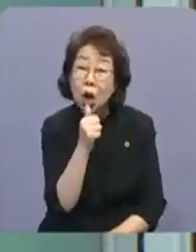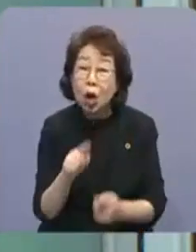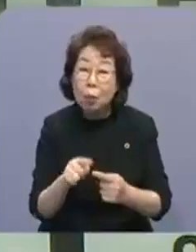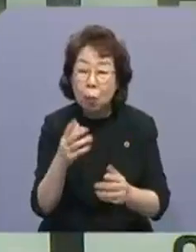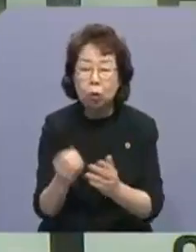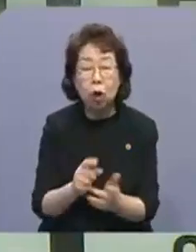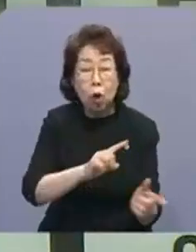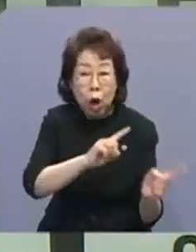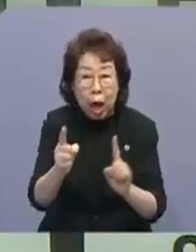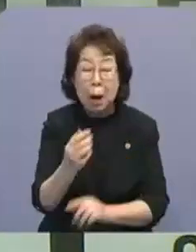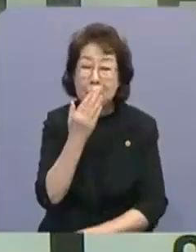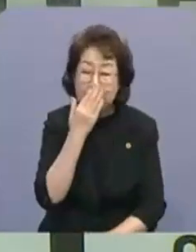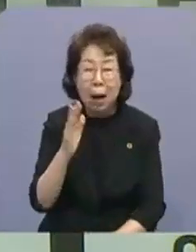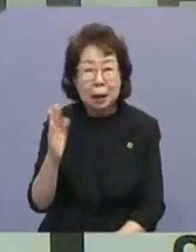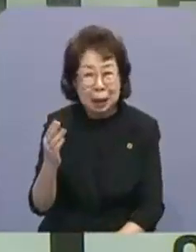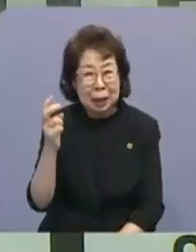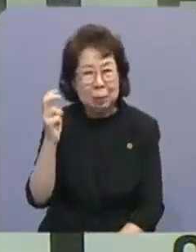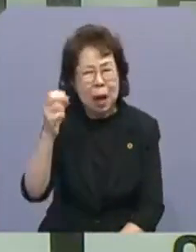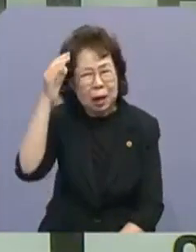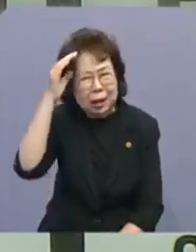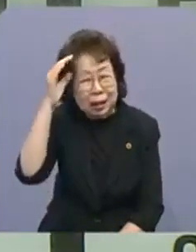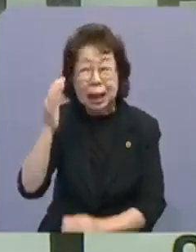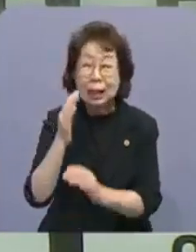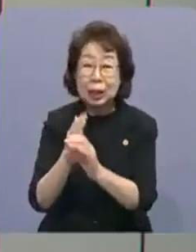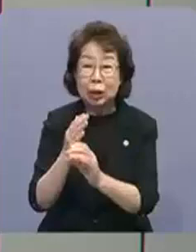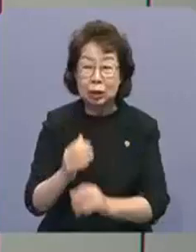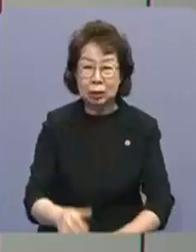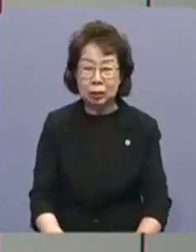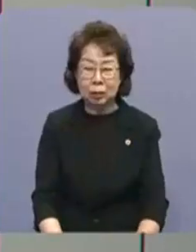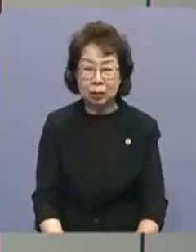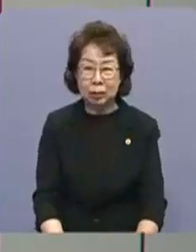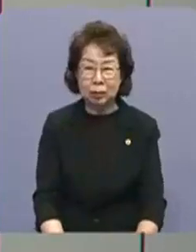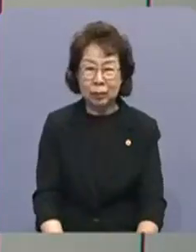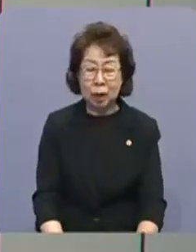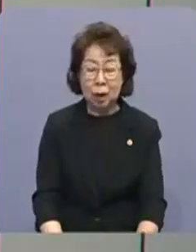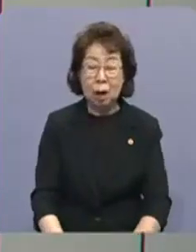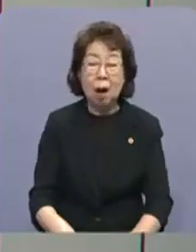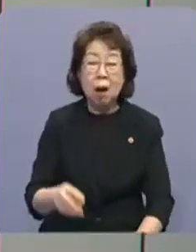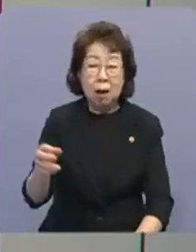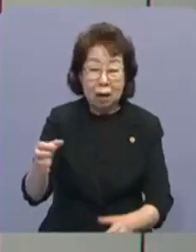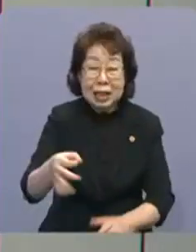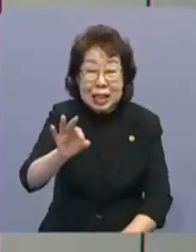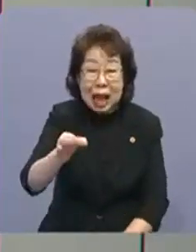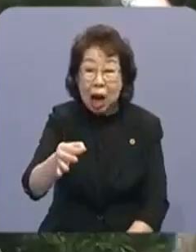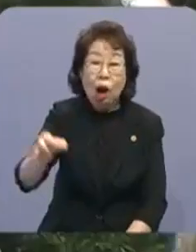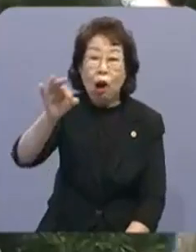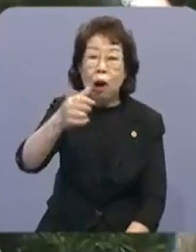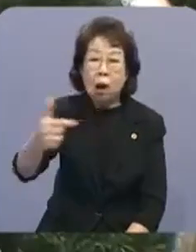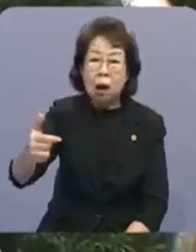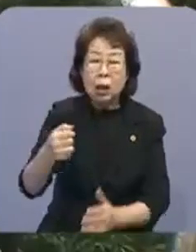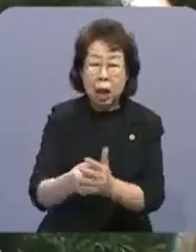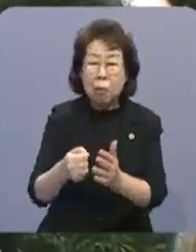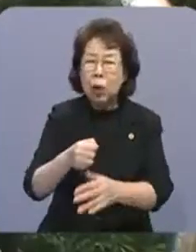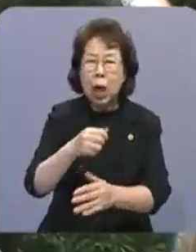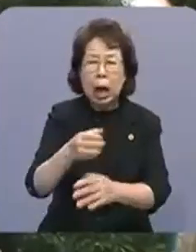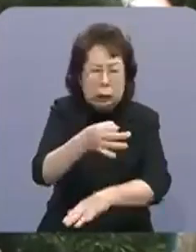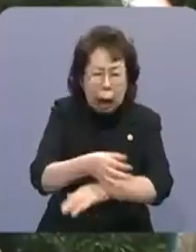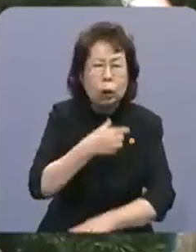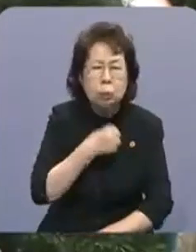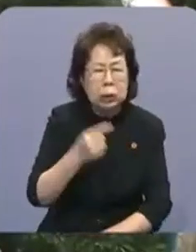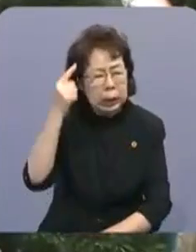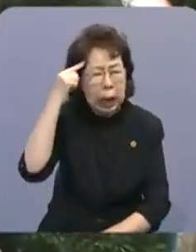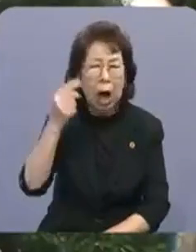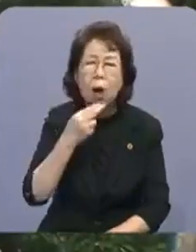거래가 회복되는 계기가 될 것으로 기대하고 있습니다. 하지만 높은 금리와 바닥으로 떨어진 매수 심리 등으로 규제